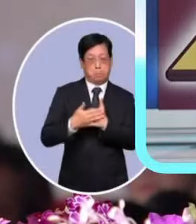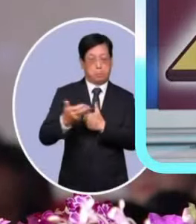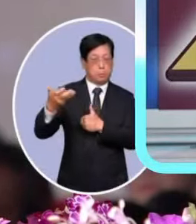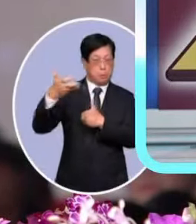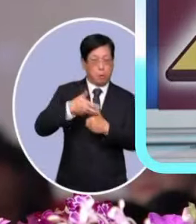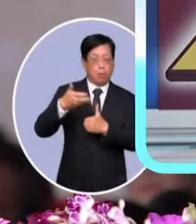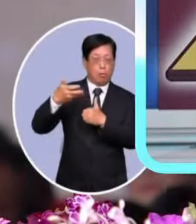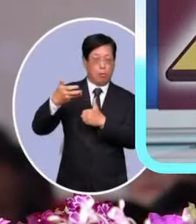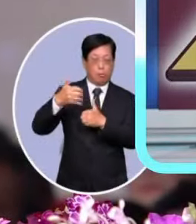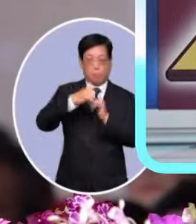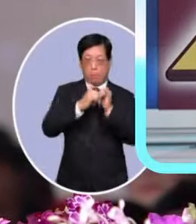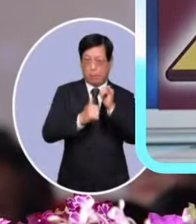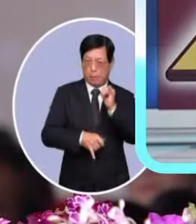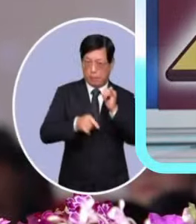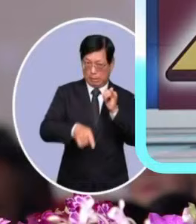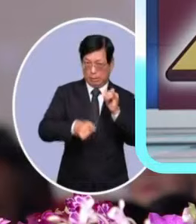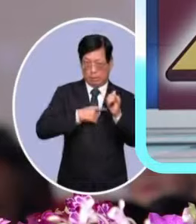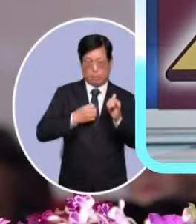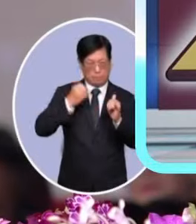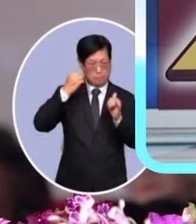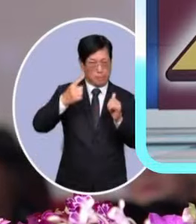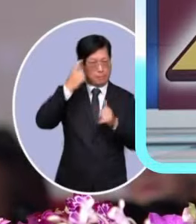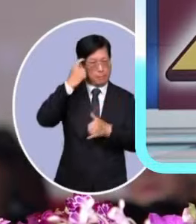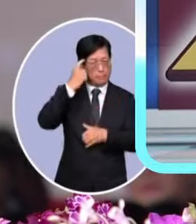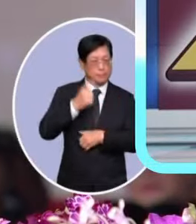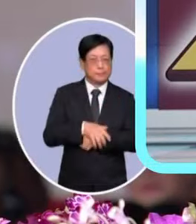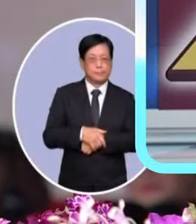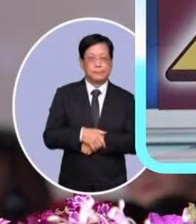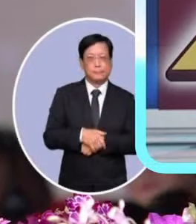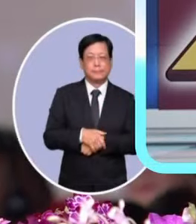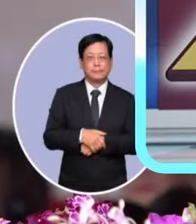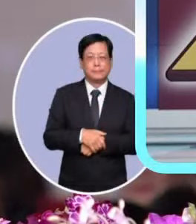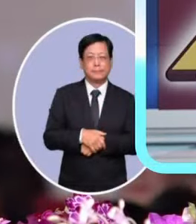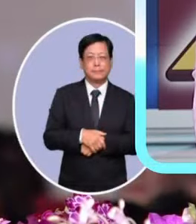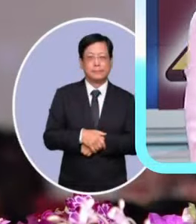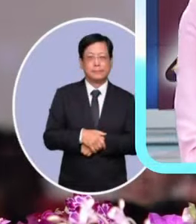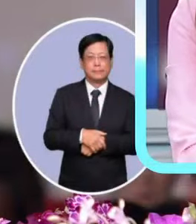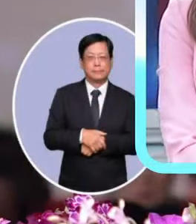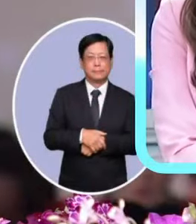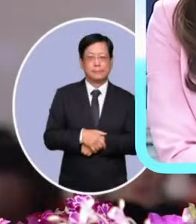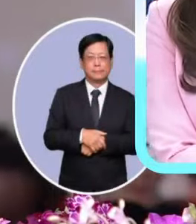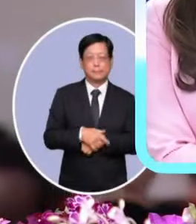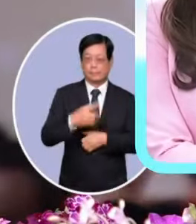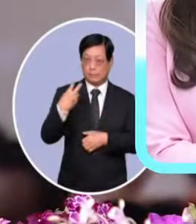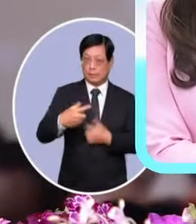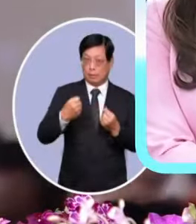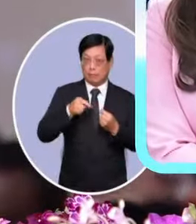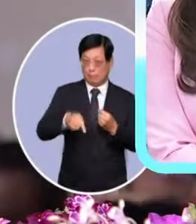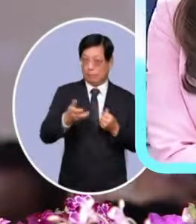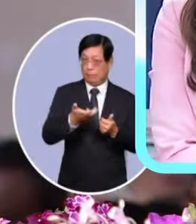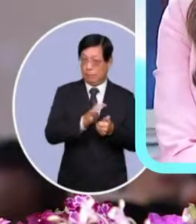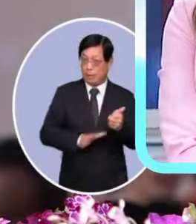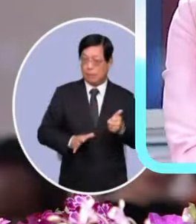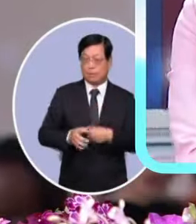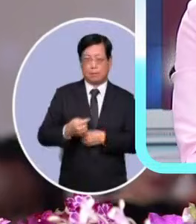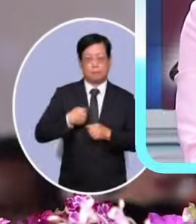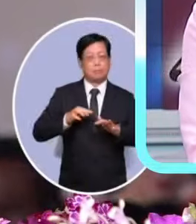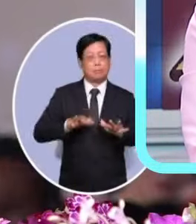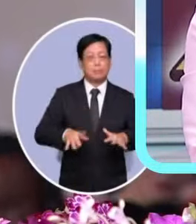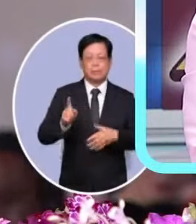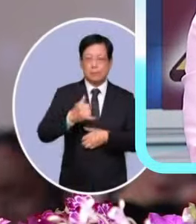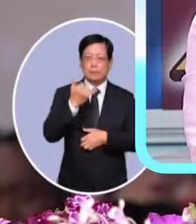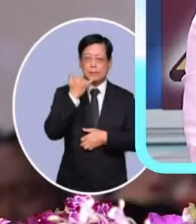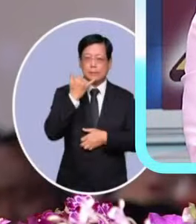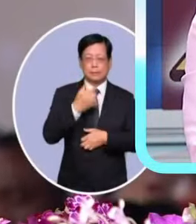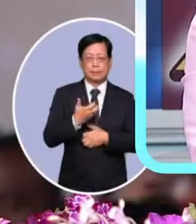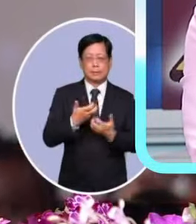中国指的是中华民国，那国民党可以接受啊， 当然， 不是吗？所以我说，他根本就是在讨论国民党